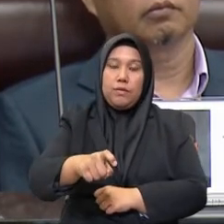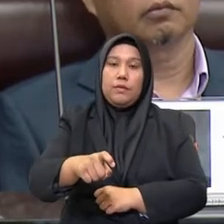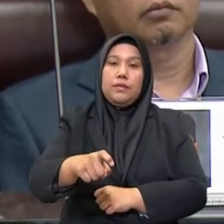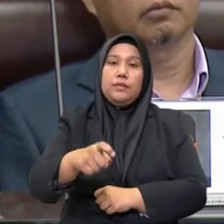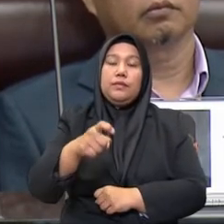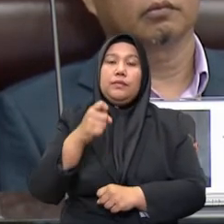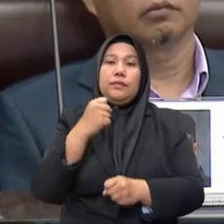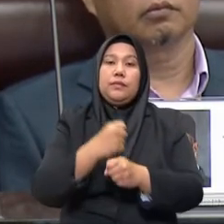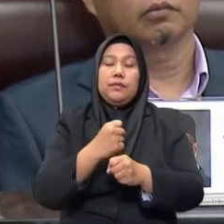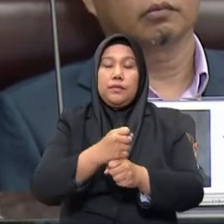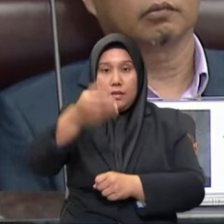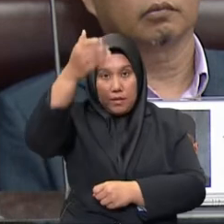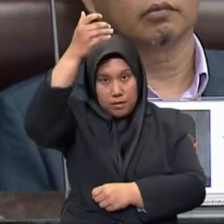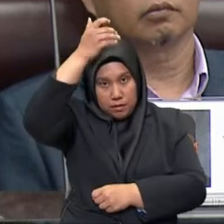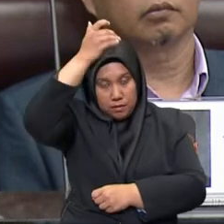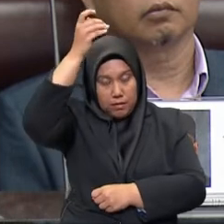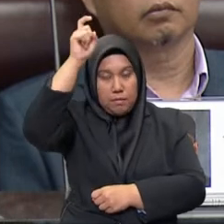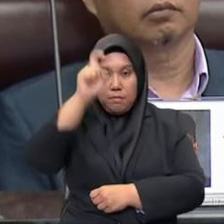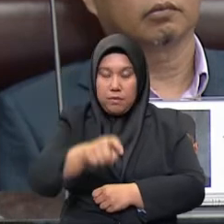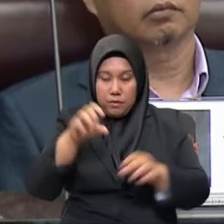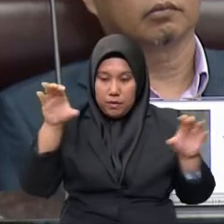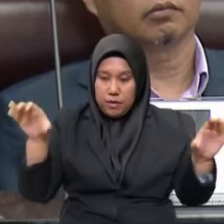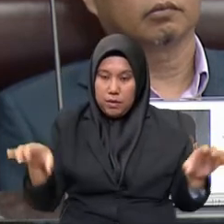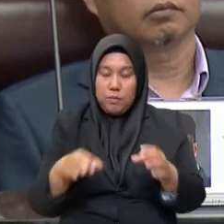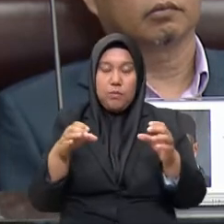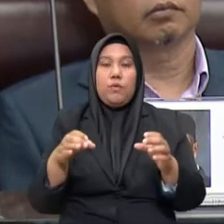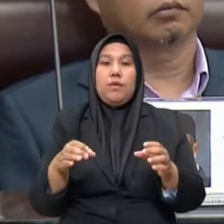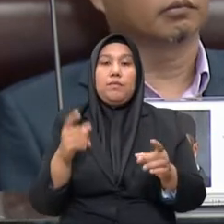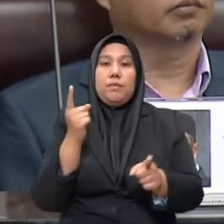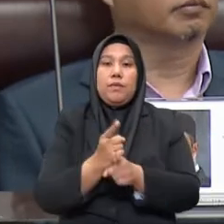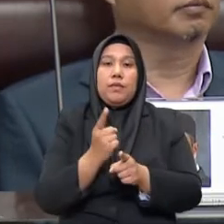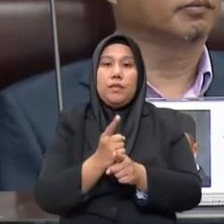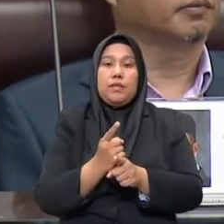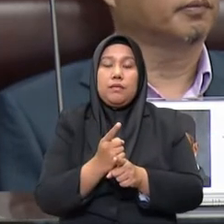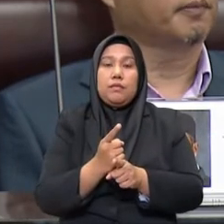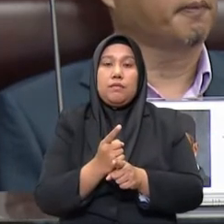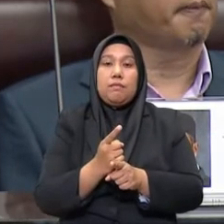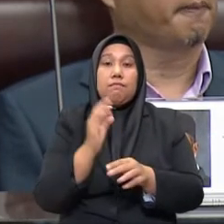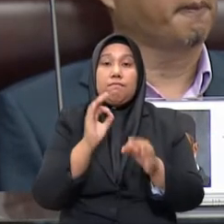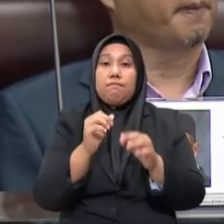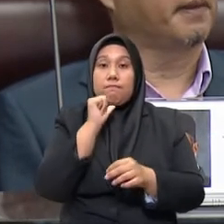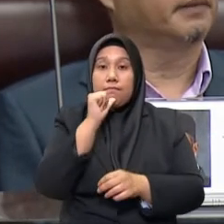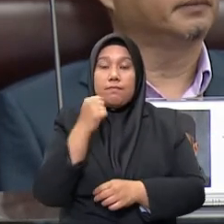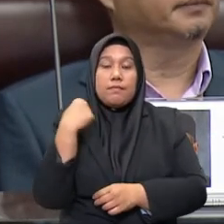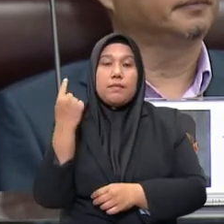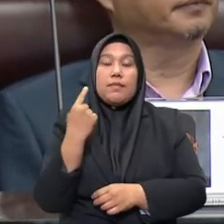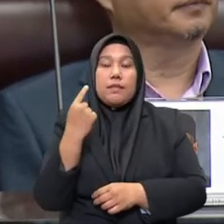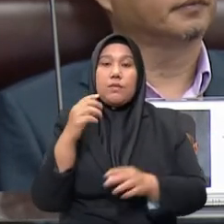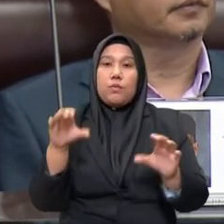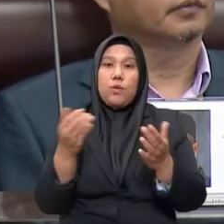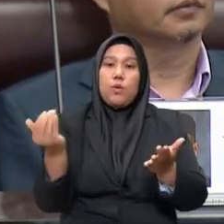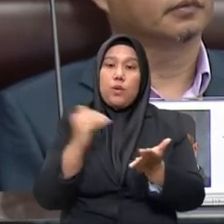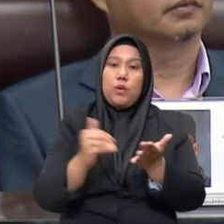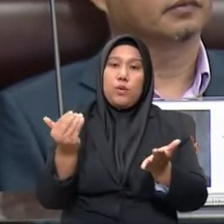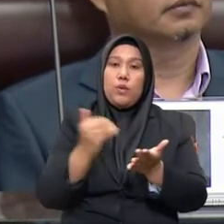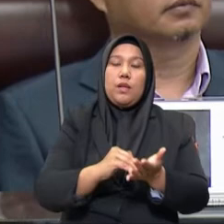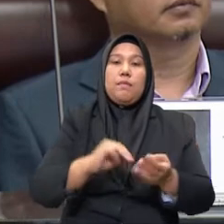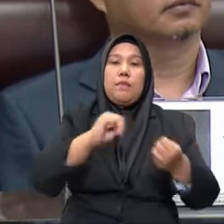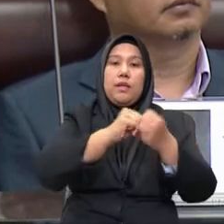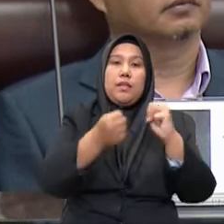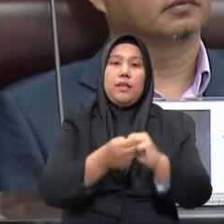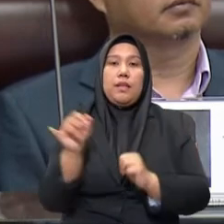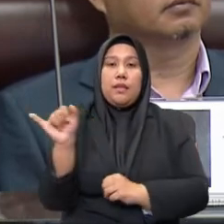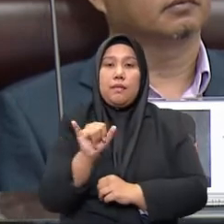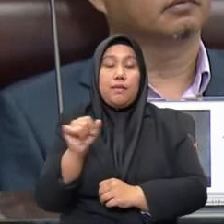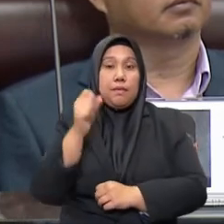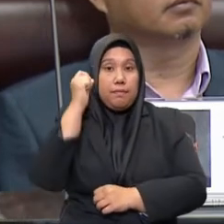dibuat dengan betul-betul. Kalau tidak, kita akan sentiasa mengulangi masalah yang sama, kerana sepahaman saya